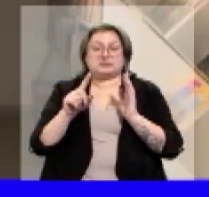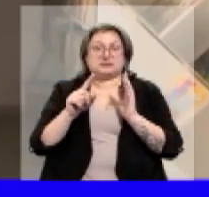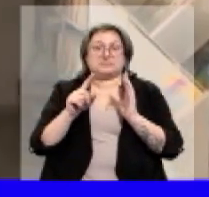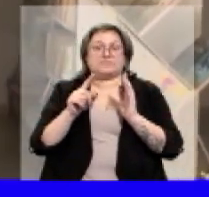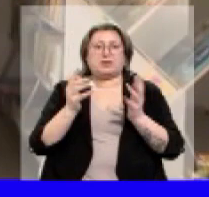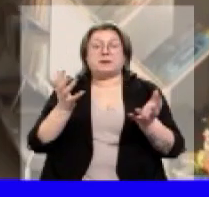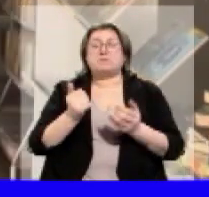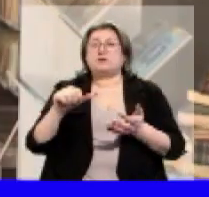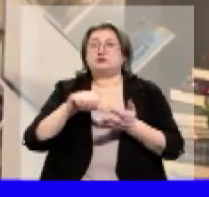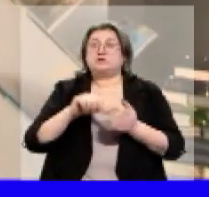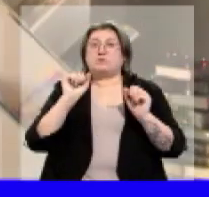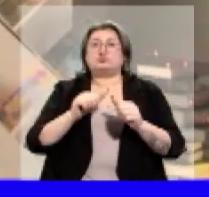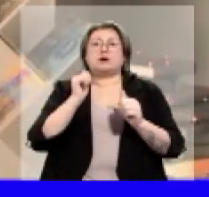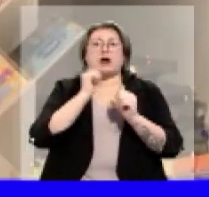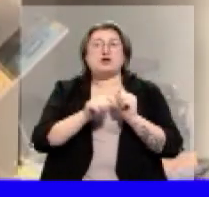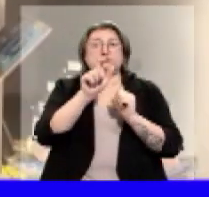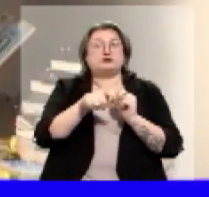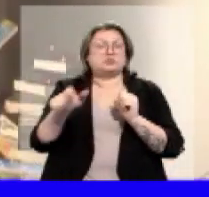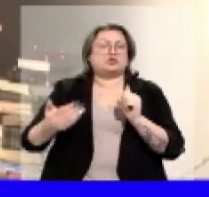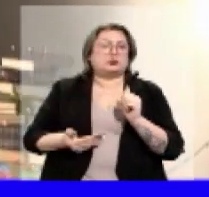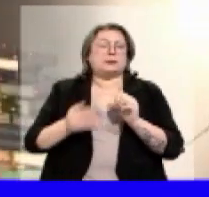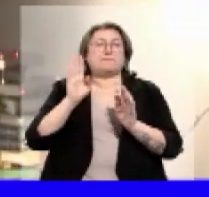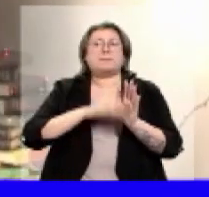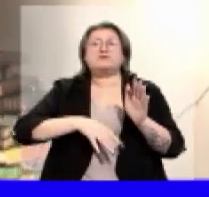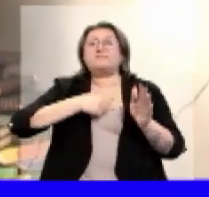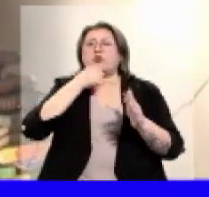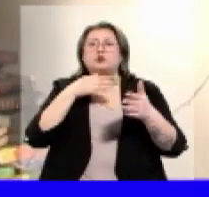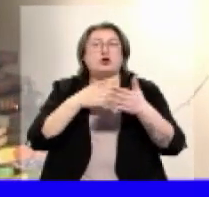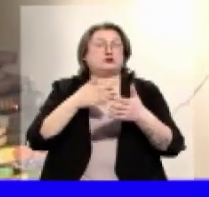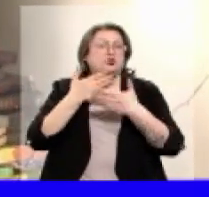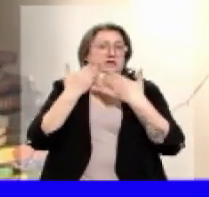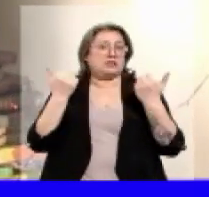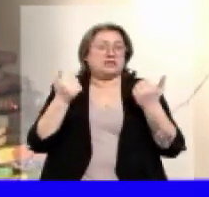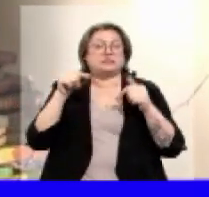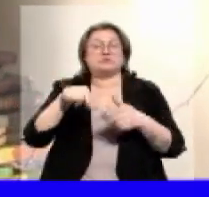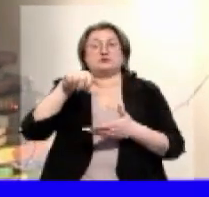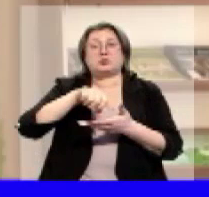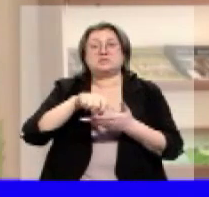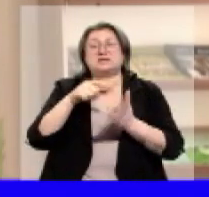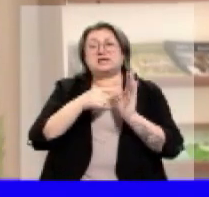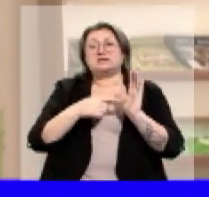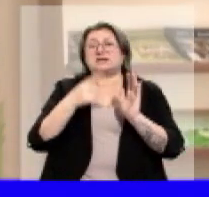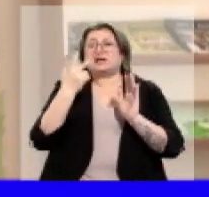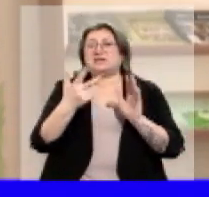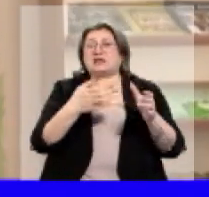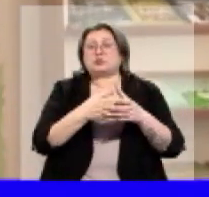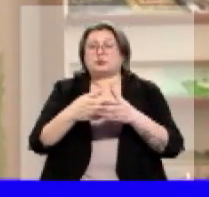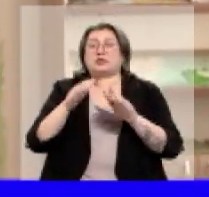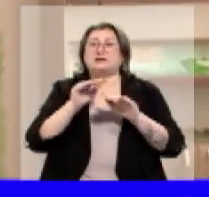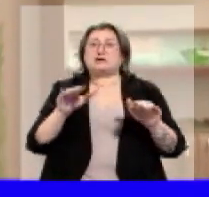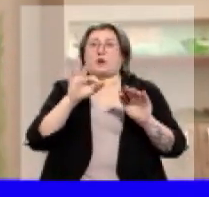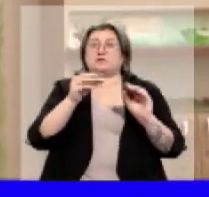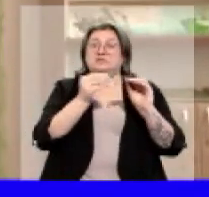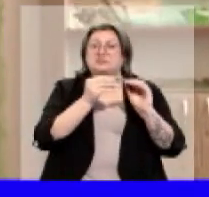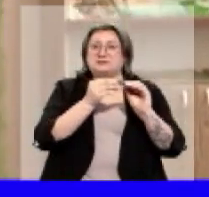ktap10.kz. Принять участие может каждый житель области без возрастных ограничений. Здесь участники делятся на 3 категории. Дети